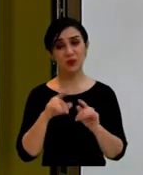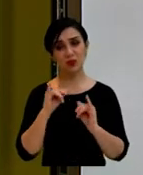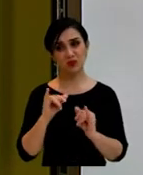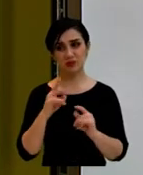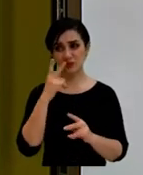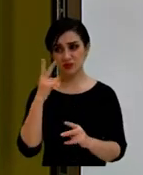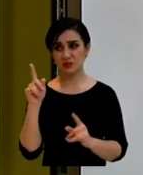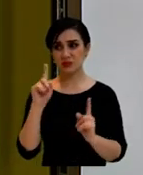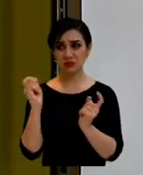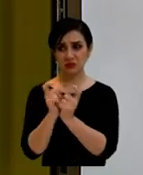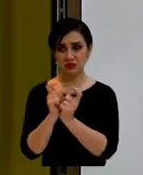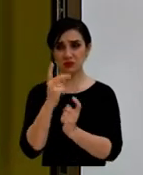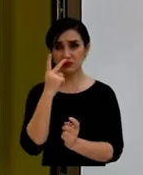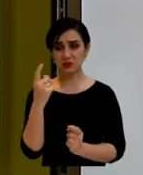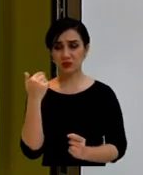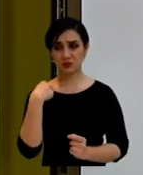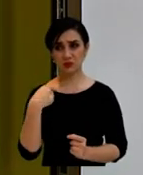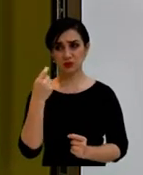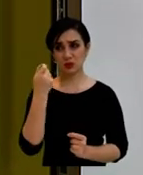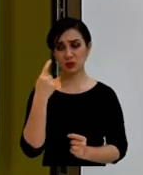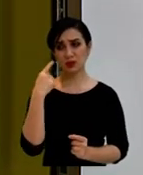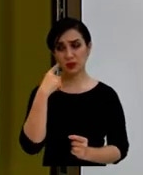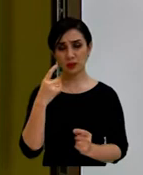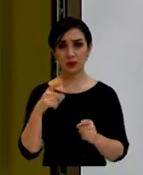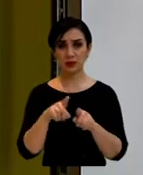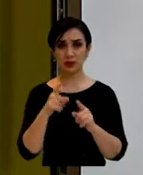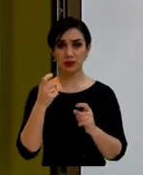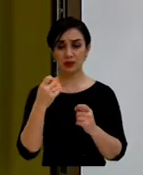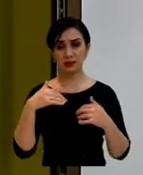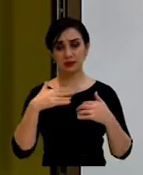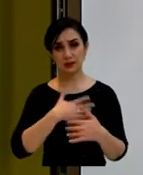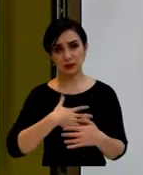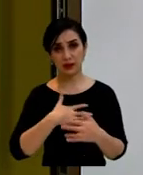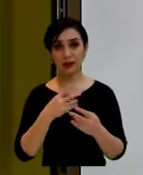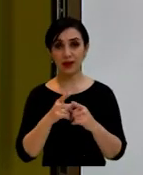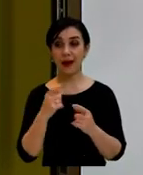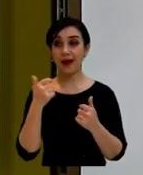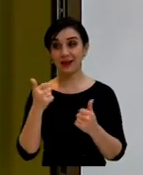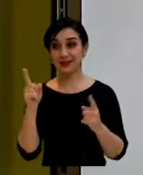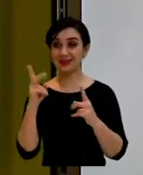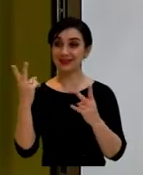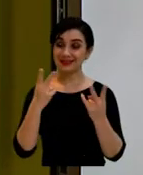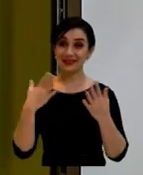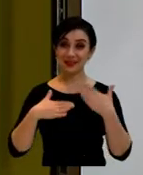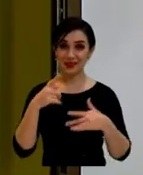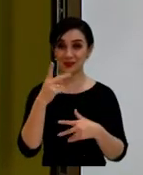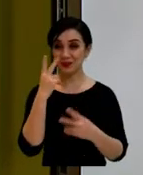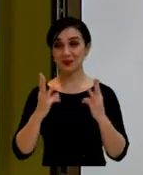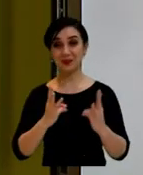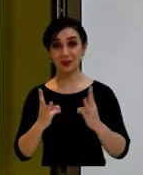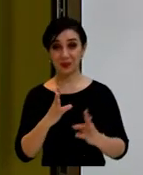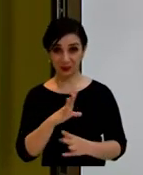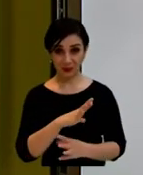Yomonlikni ko'rib xafa bo'lgan, siqilgan, yaxshilikni ko'rganda quvongan paytlaringiz bo'lganmi?